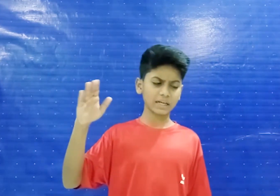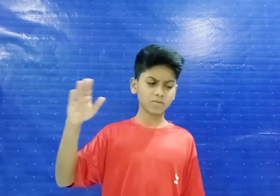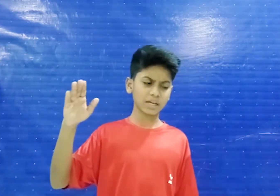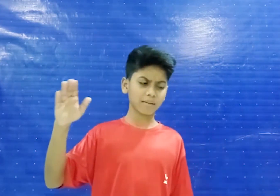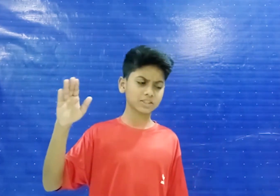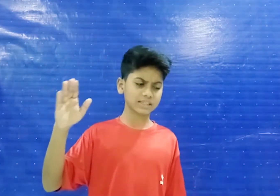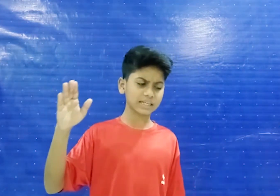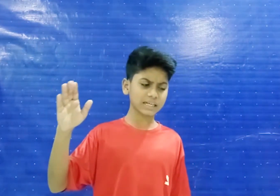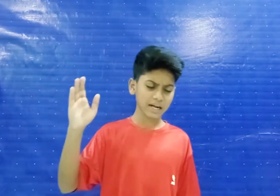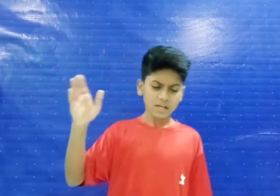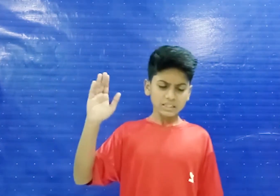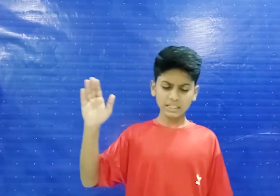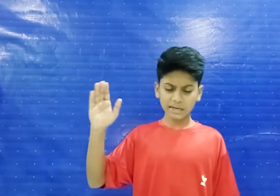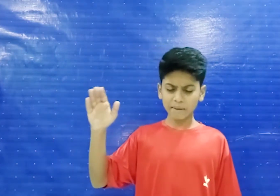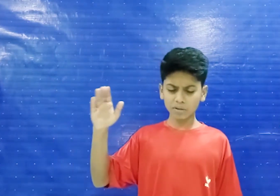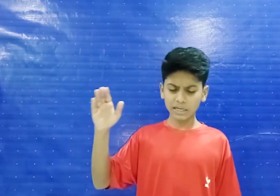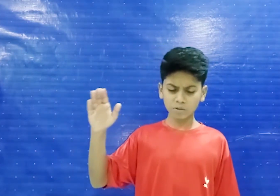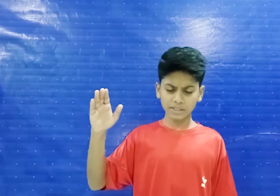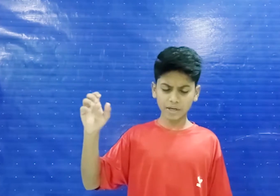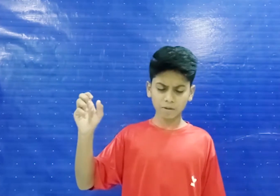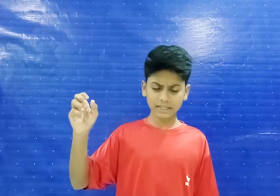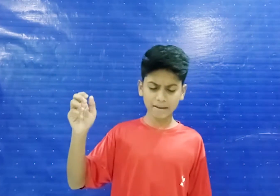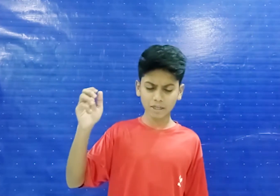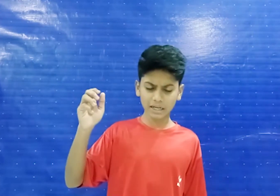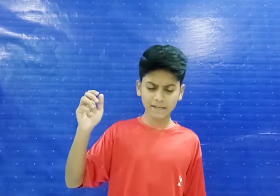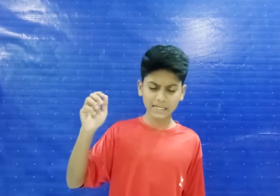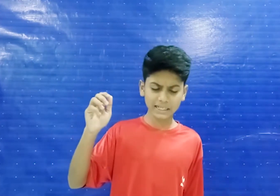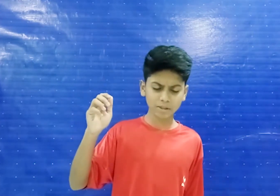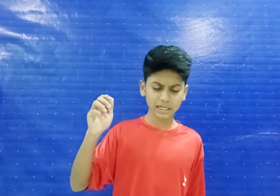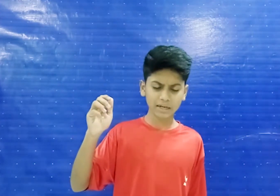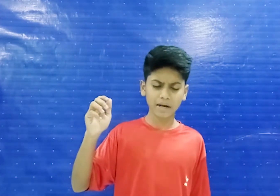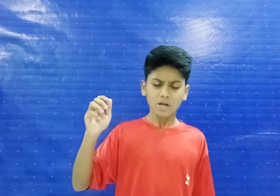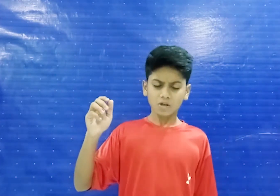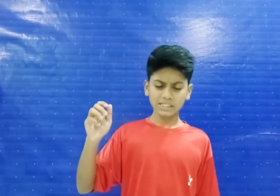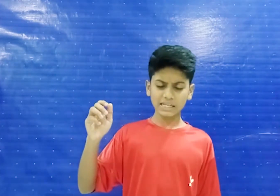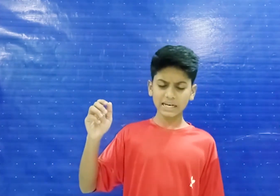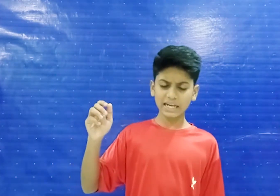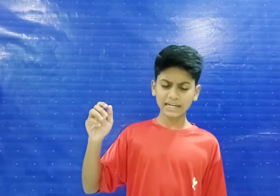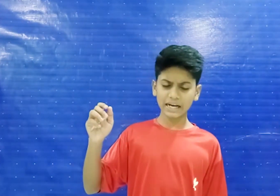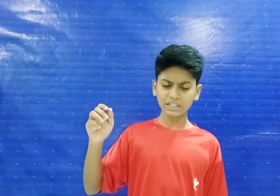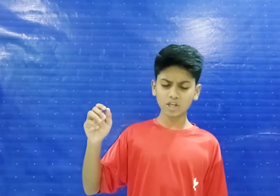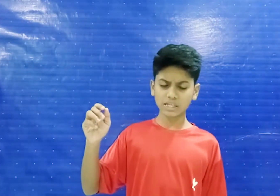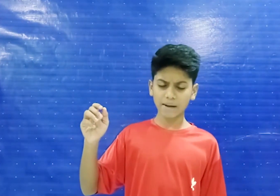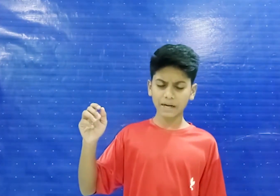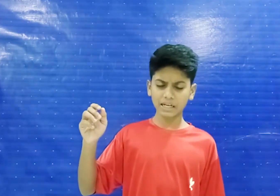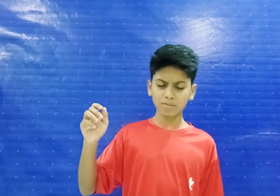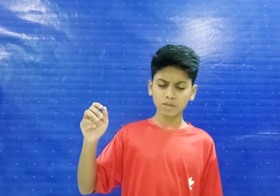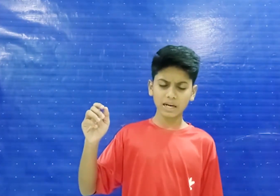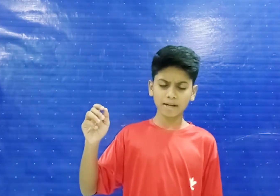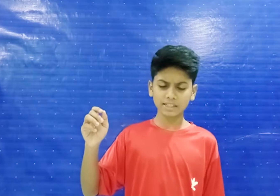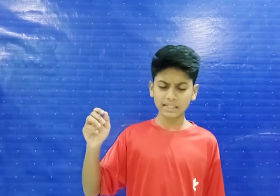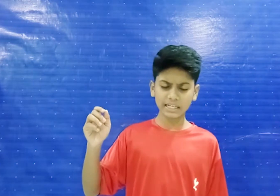उसकेरा पंडल गुंडल चंदली का जिन तरी पंतरा भूषे और भूष करे बोटा का बगरा टीके भूषे कर बा और यहाँ अला करे आंदल उसकेरा